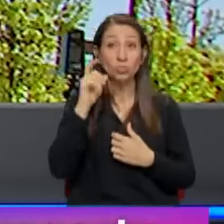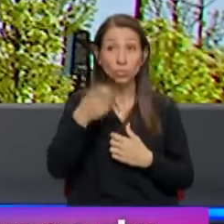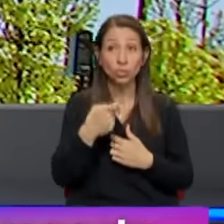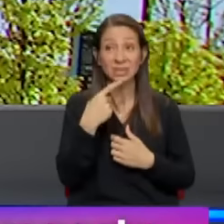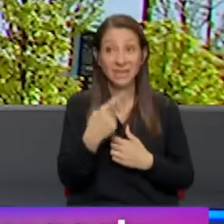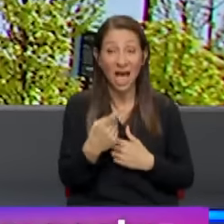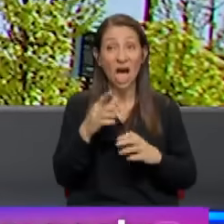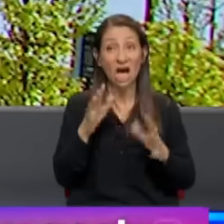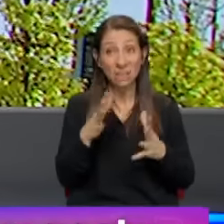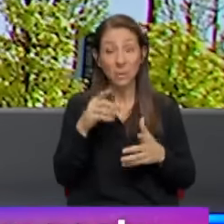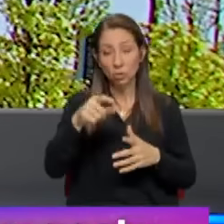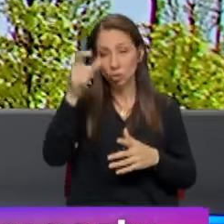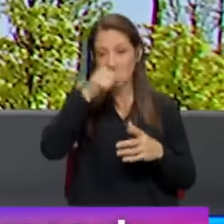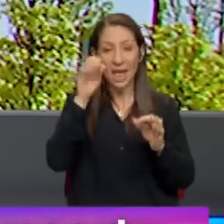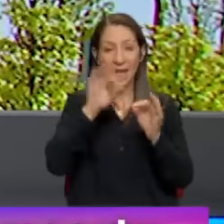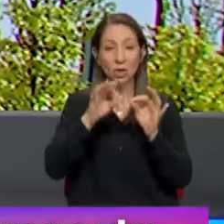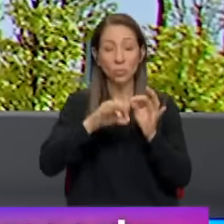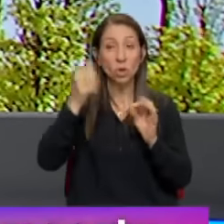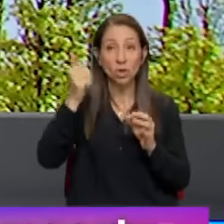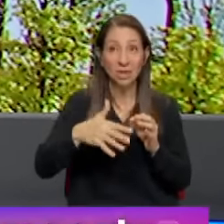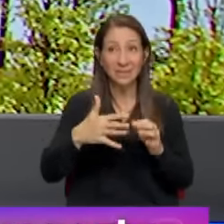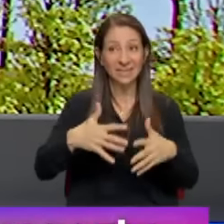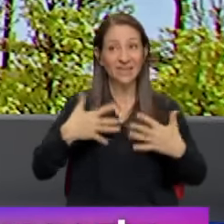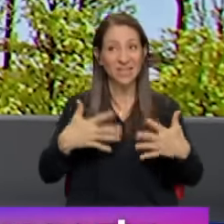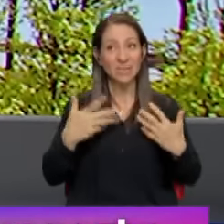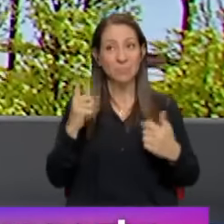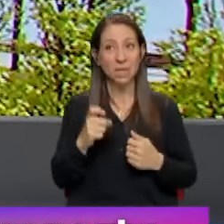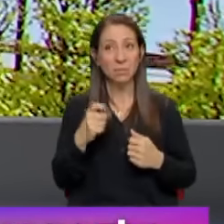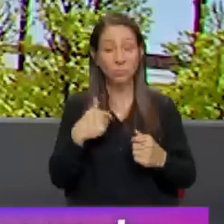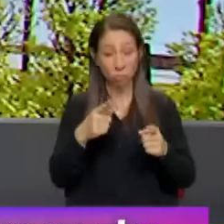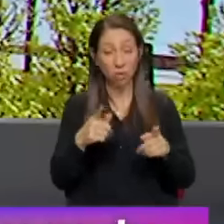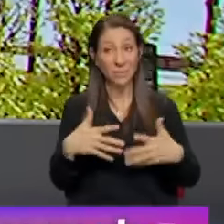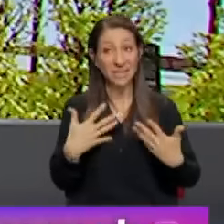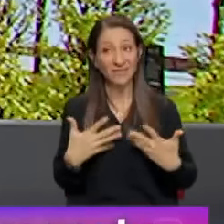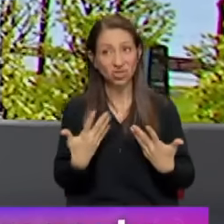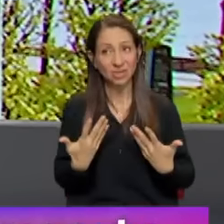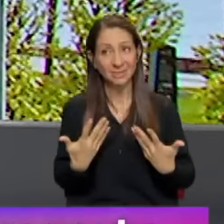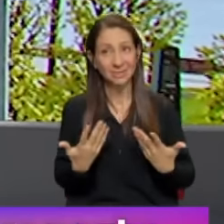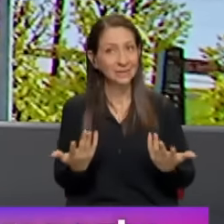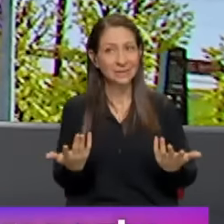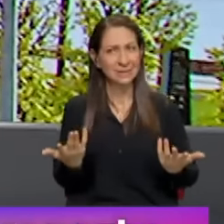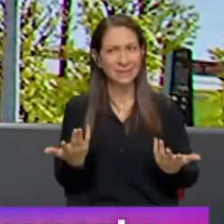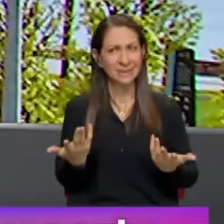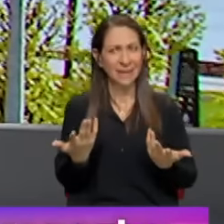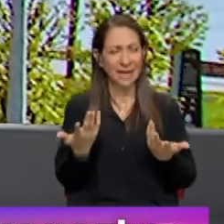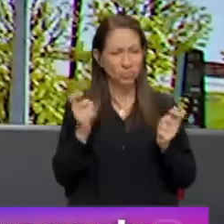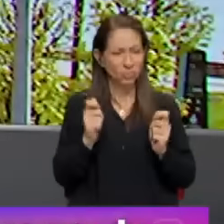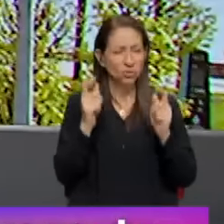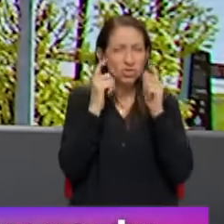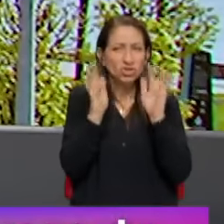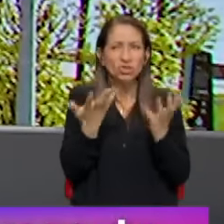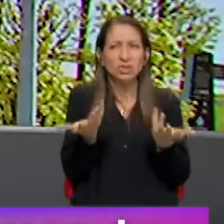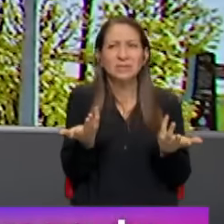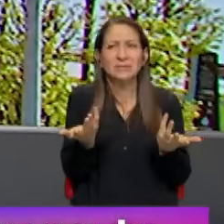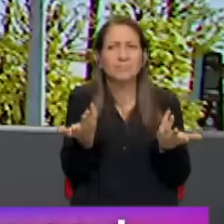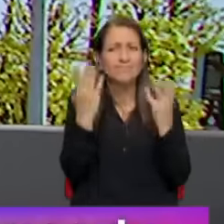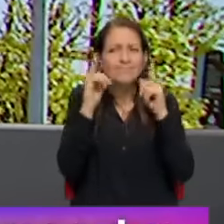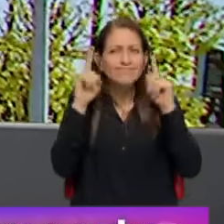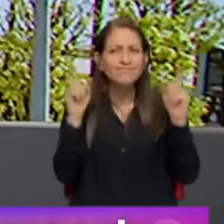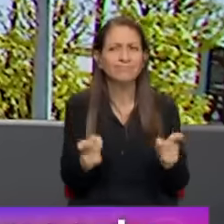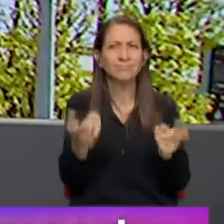diye acaba bu ülkenin ekonomi yönetimi sevinir mi? Biz bununla mı sevineceğiz? Neyle avunacağımızı şaşırdık artık